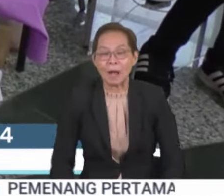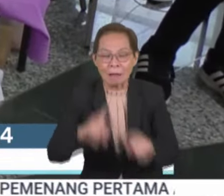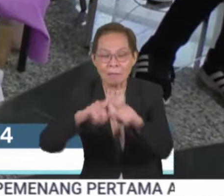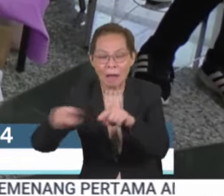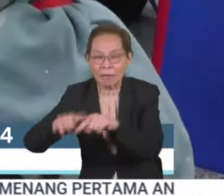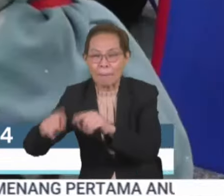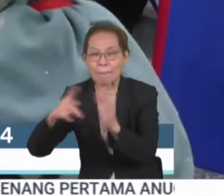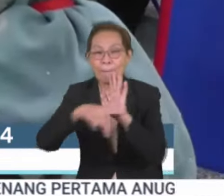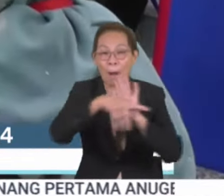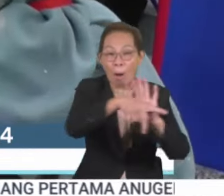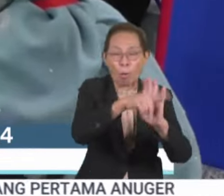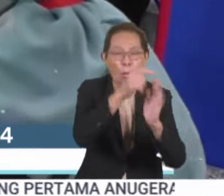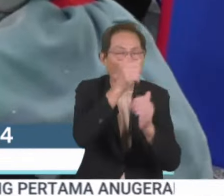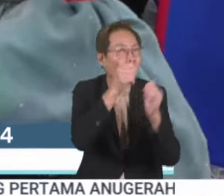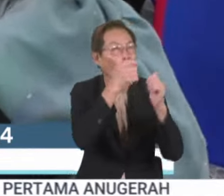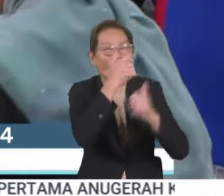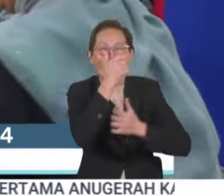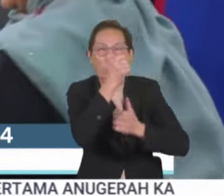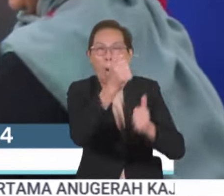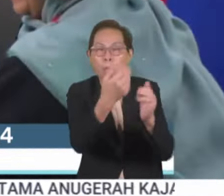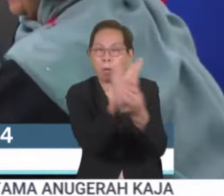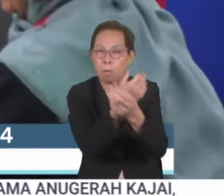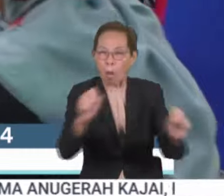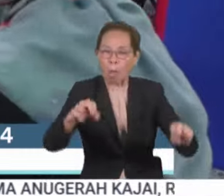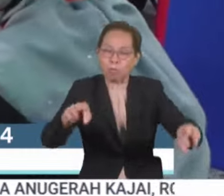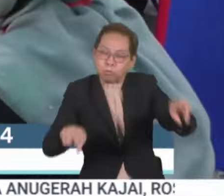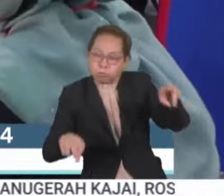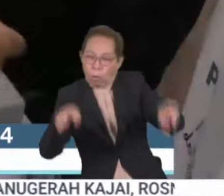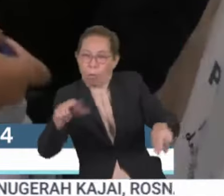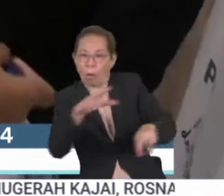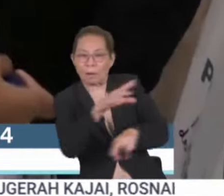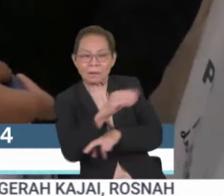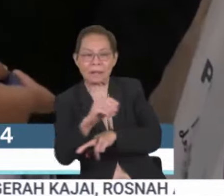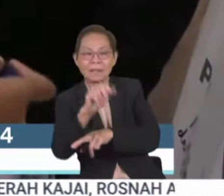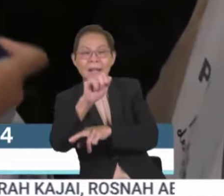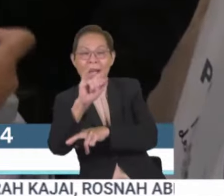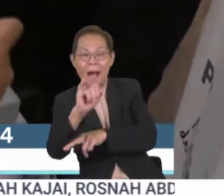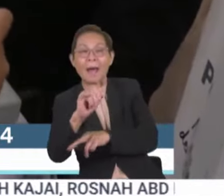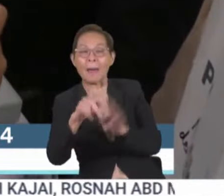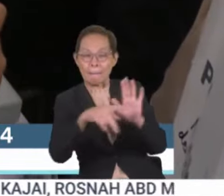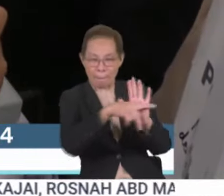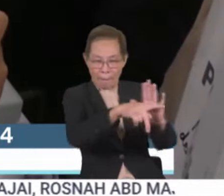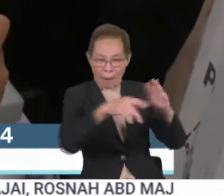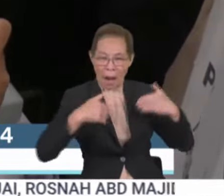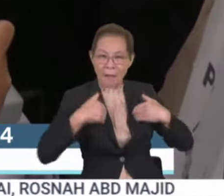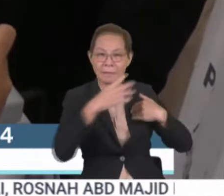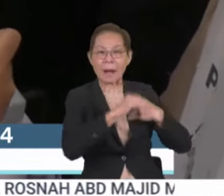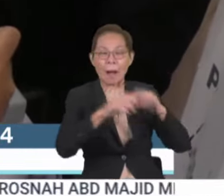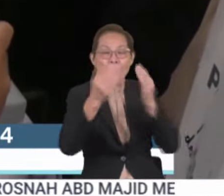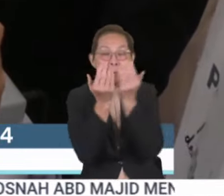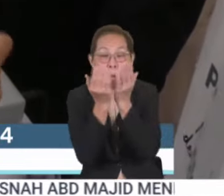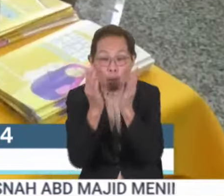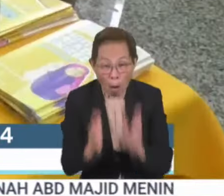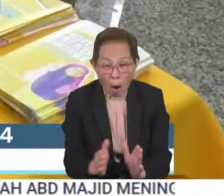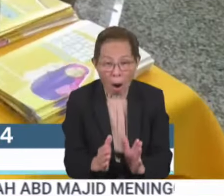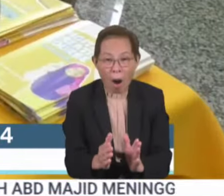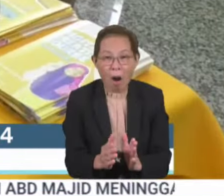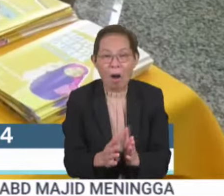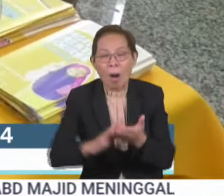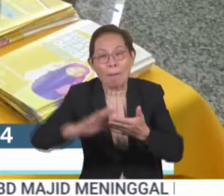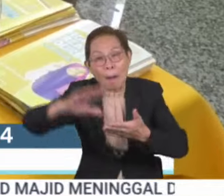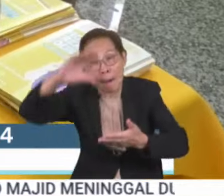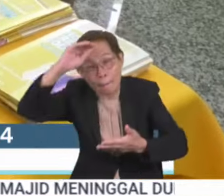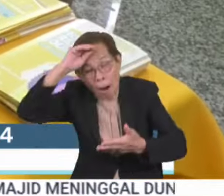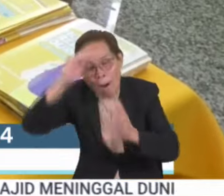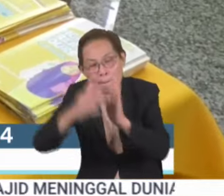Pelbagai pameran yang menarik disediakan, antaranya pameran robotik dan kecerdasan buatan AI. Selain itu, murid turut berpeluang untuk menguasai